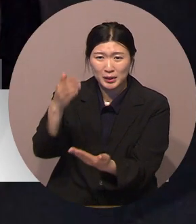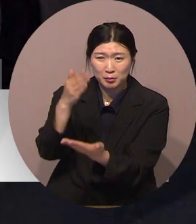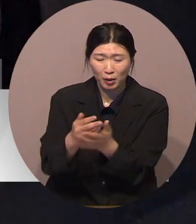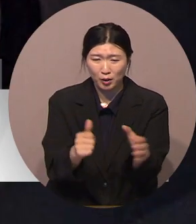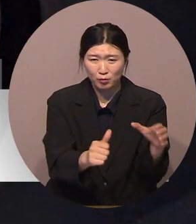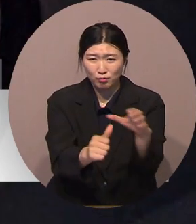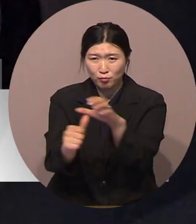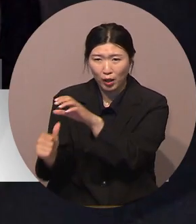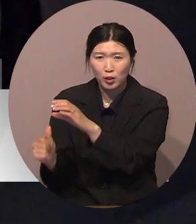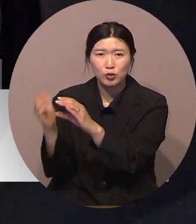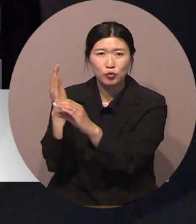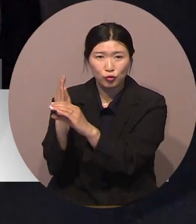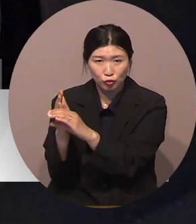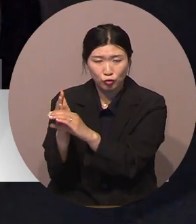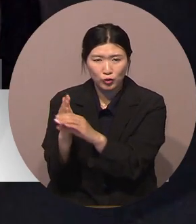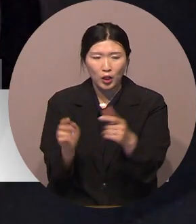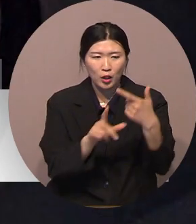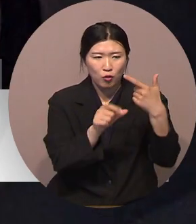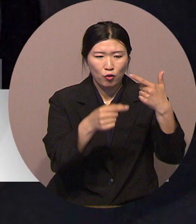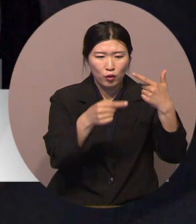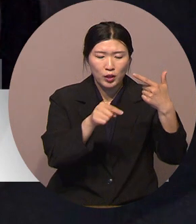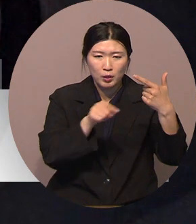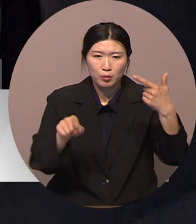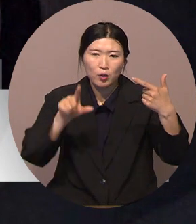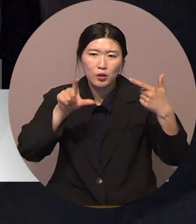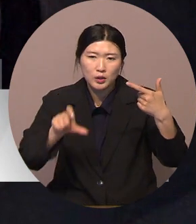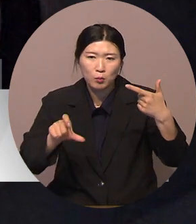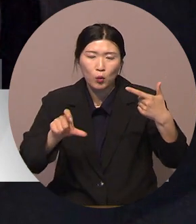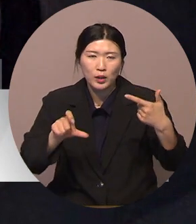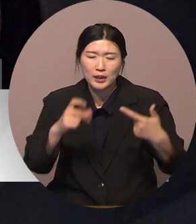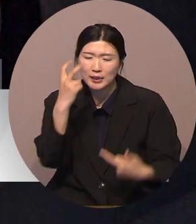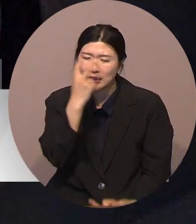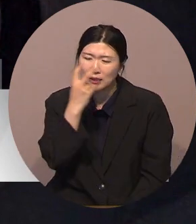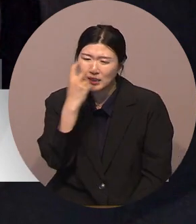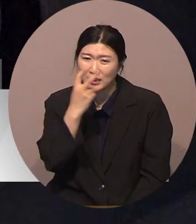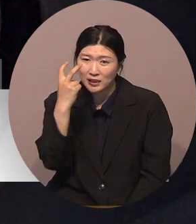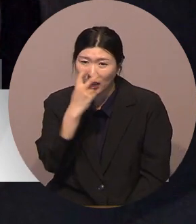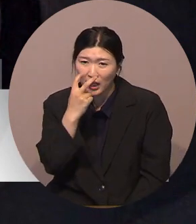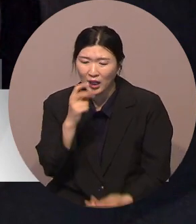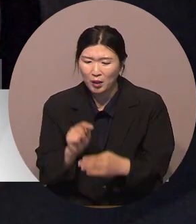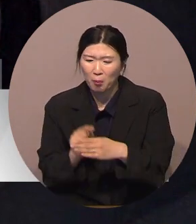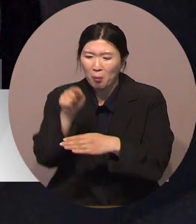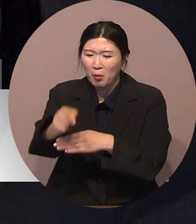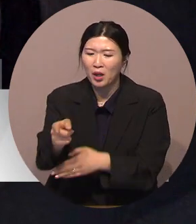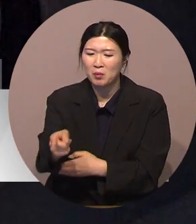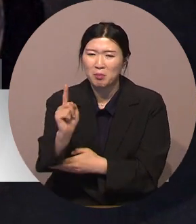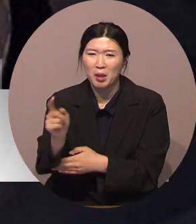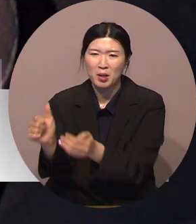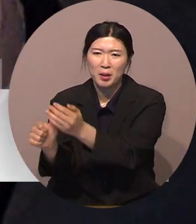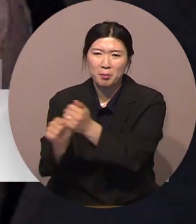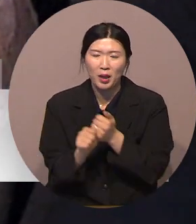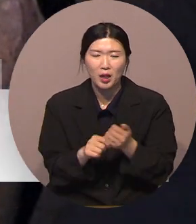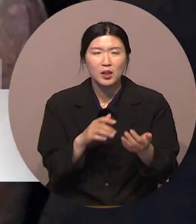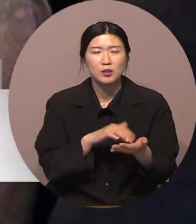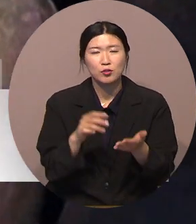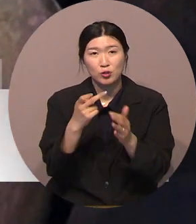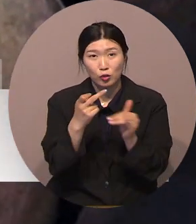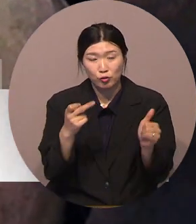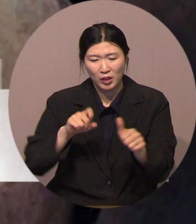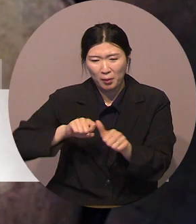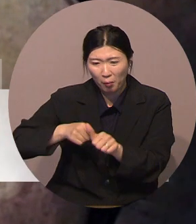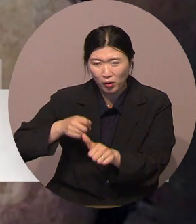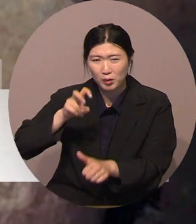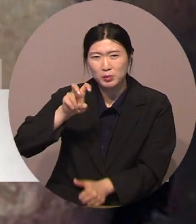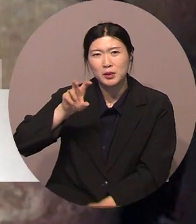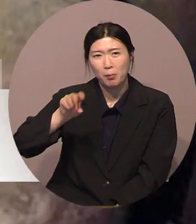출입을 금지한 가운데 지난 1일부터 보름 동안 중 단속을인 결과 총 12명을 적발해 과태료 20만